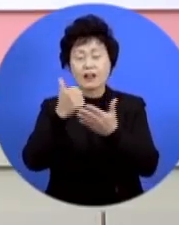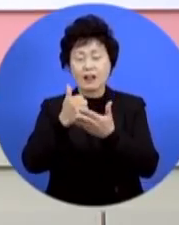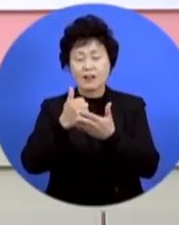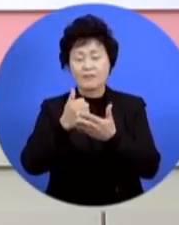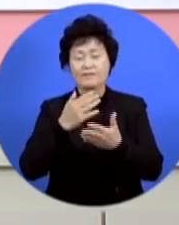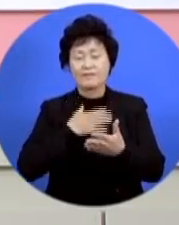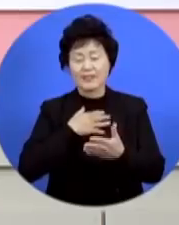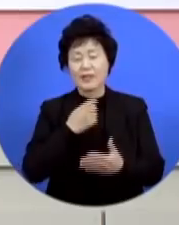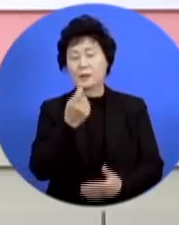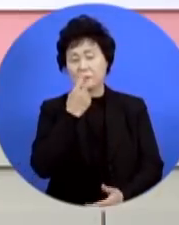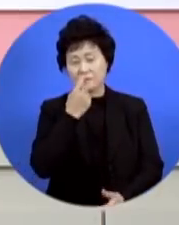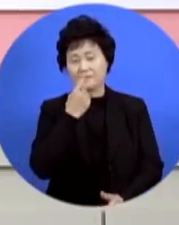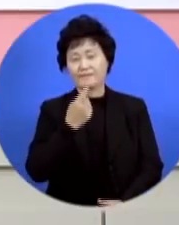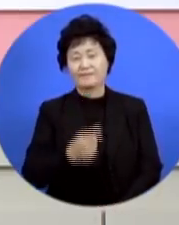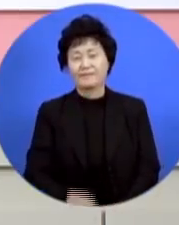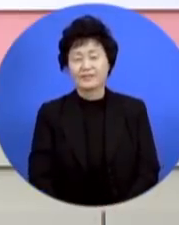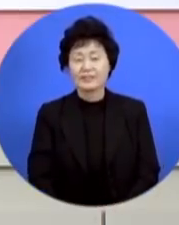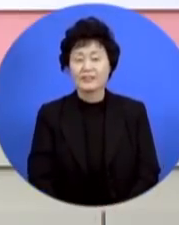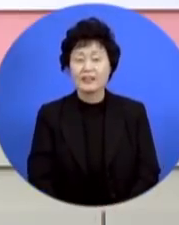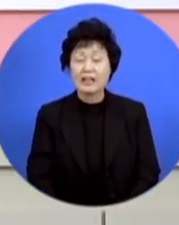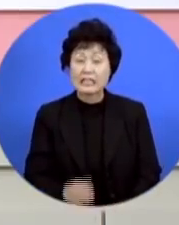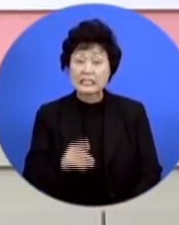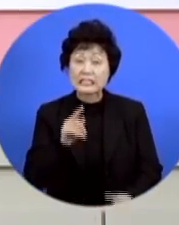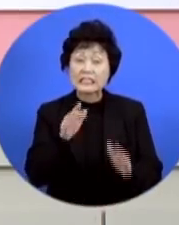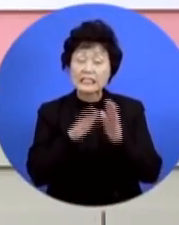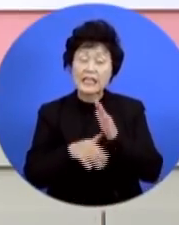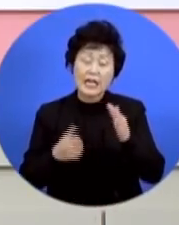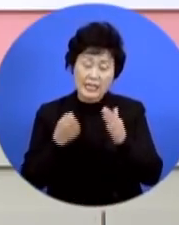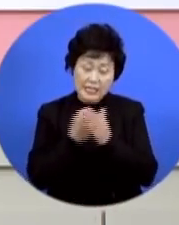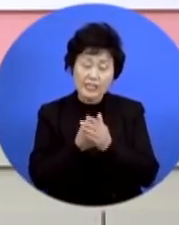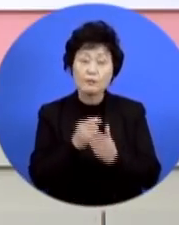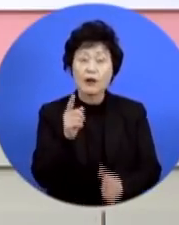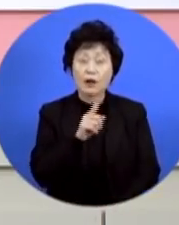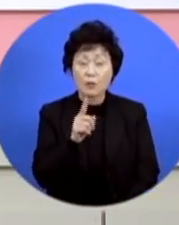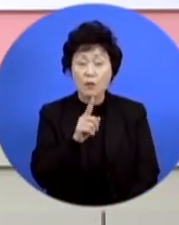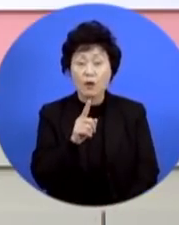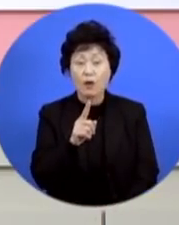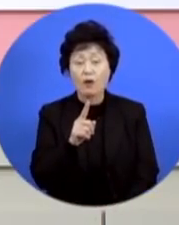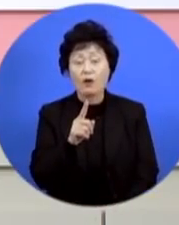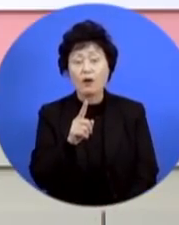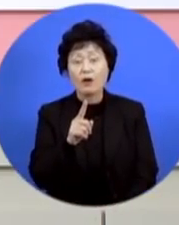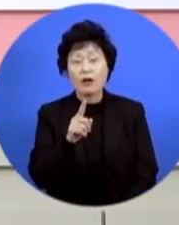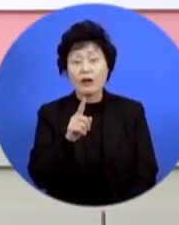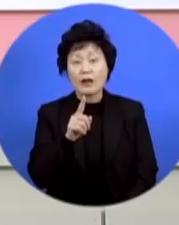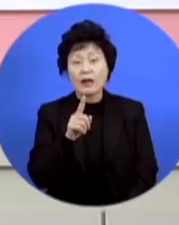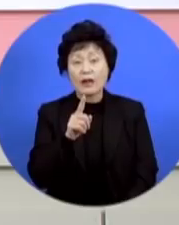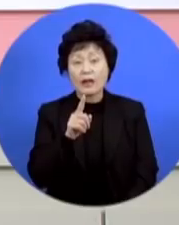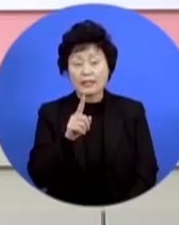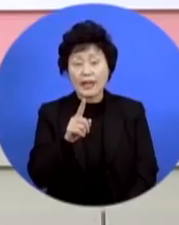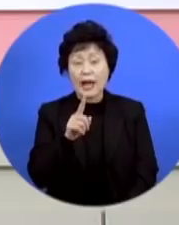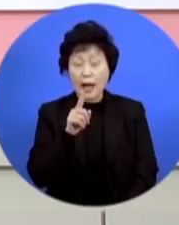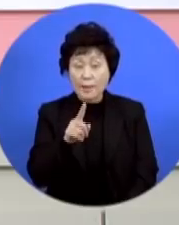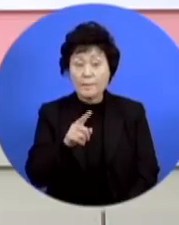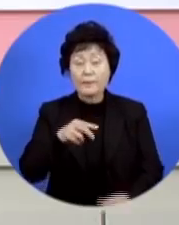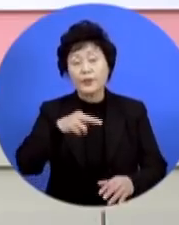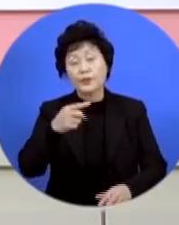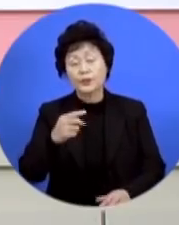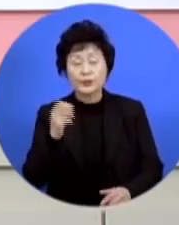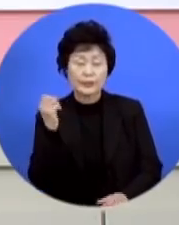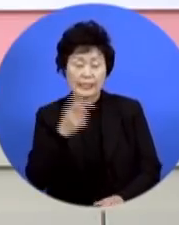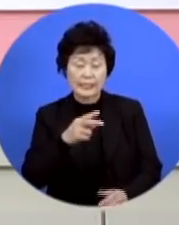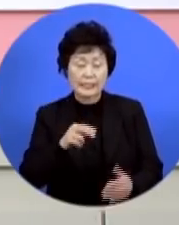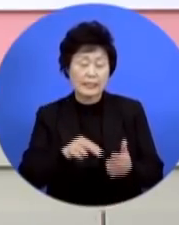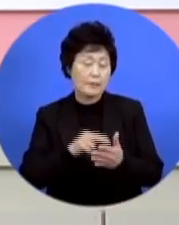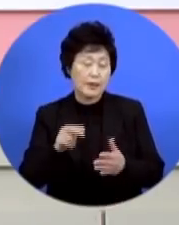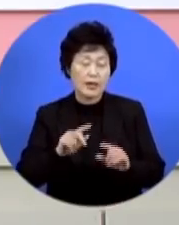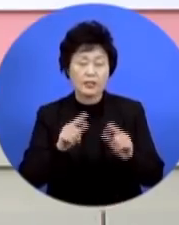달을 그런데 제가 그때 결심한 게 있어요. 내가 단 한마디도 내 자신을 인간적으로 방어하지 않겠고